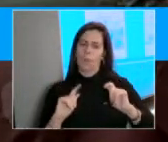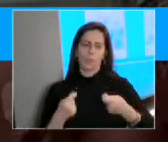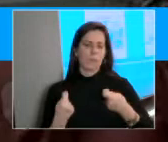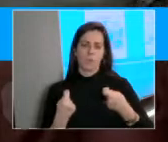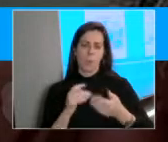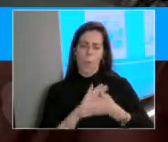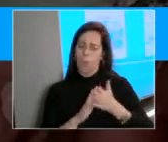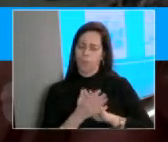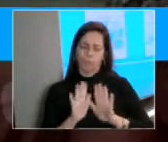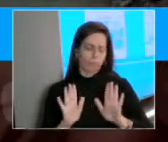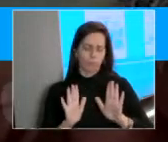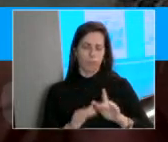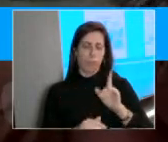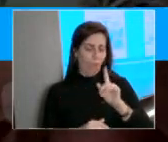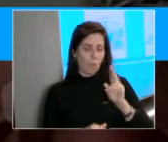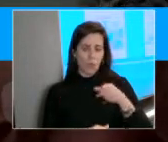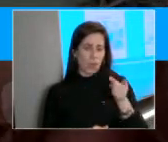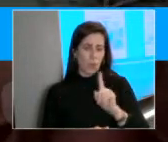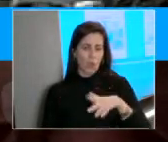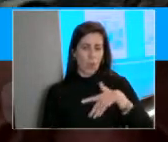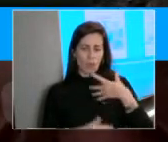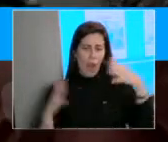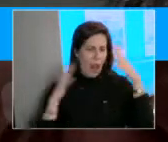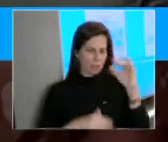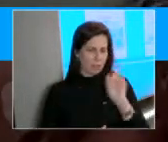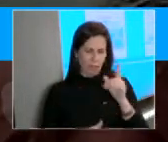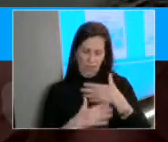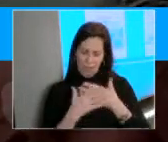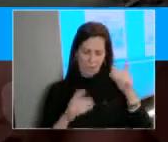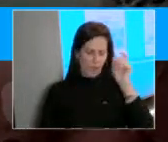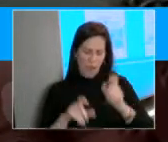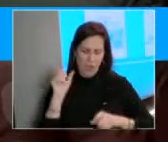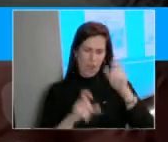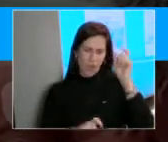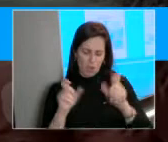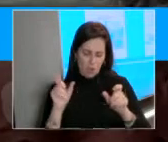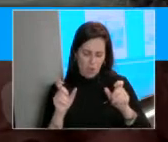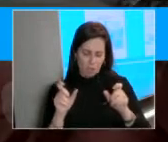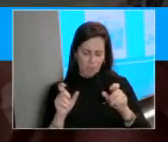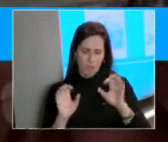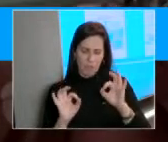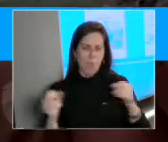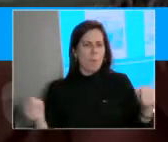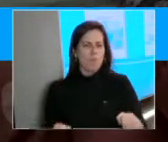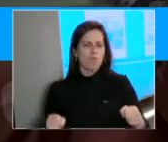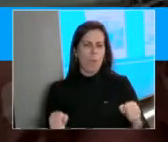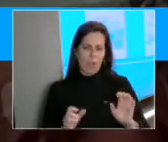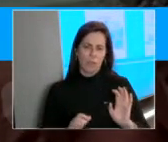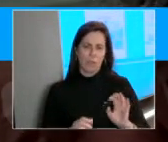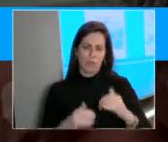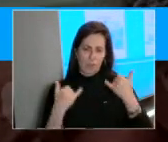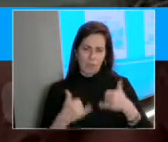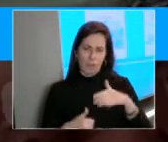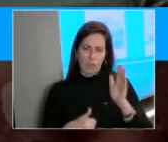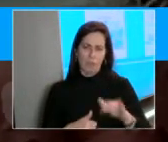האירועי ההתקהלות האלו. אבל שוב, זה לא תחושה של פאניקה או דברים כאלו, והציבור בדרך כלל בסין הוא די ממושמע, וגם נראה שככה